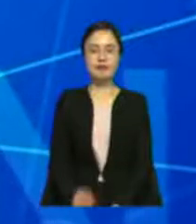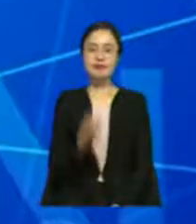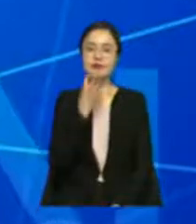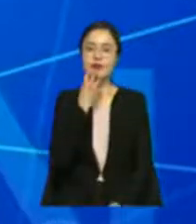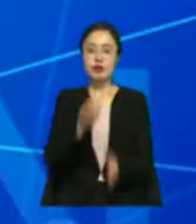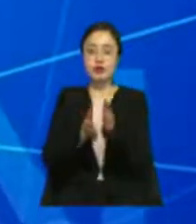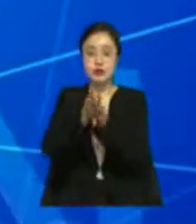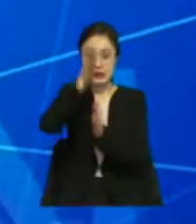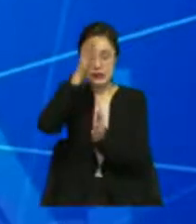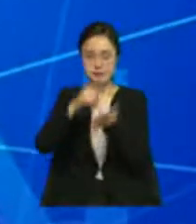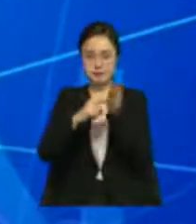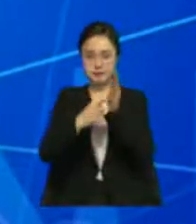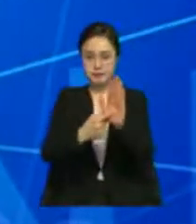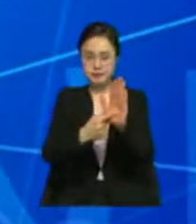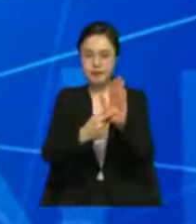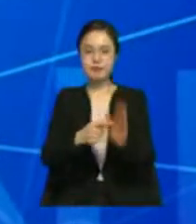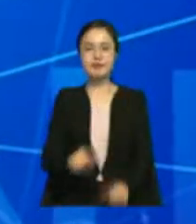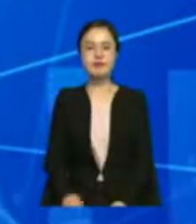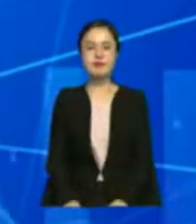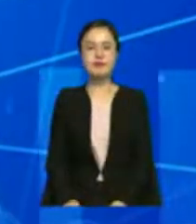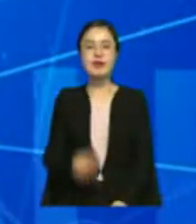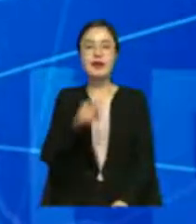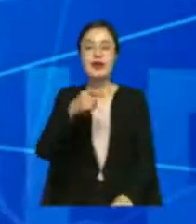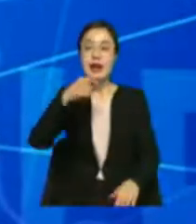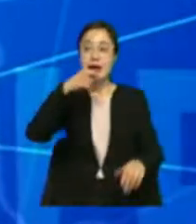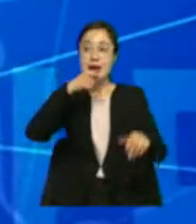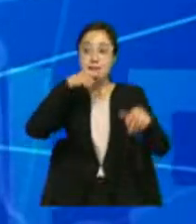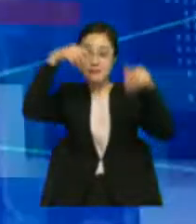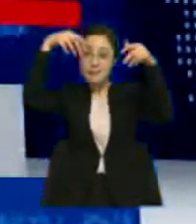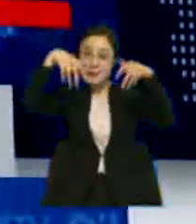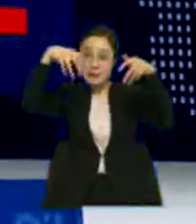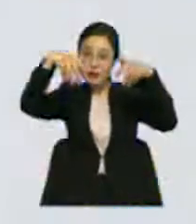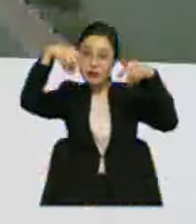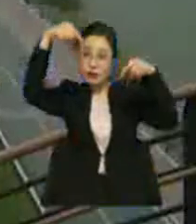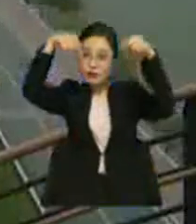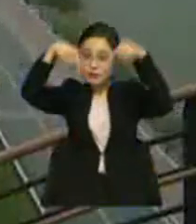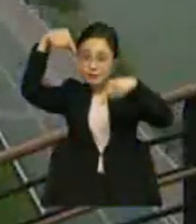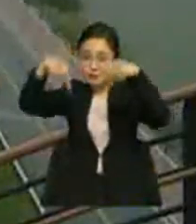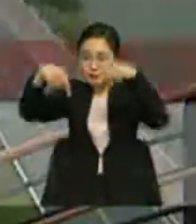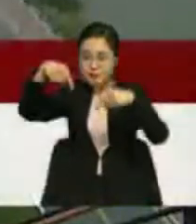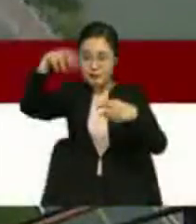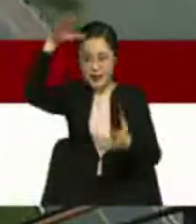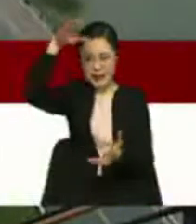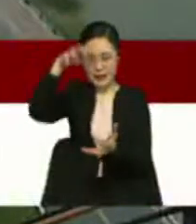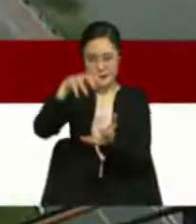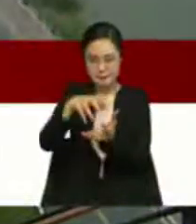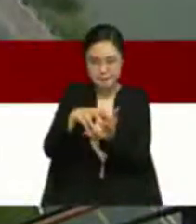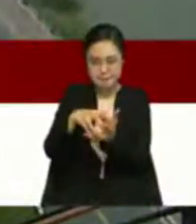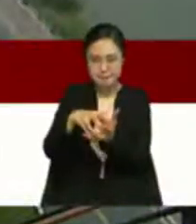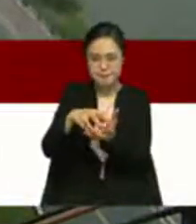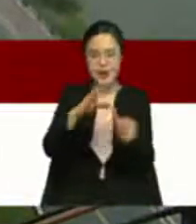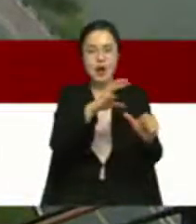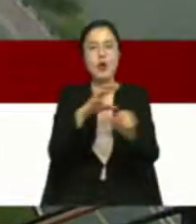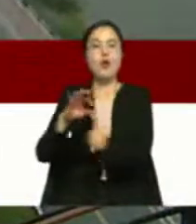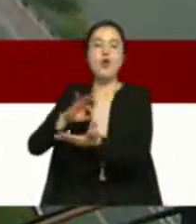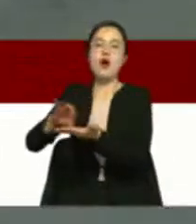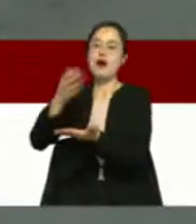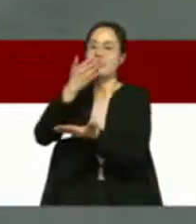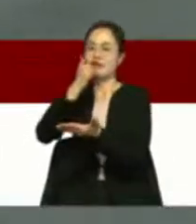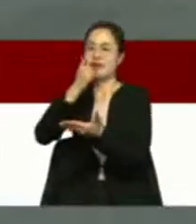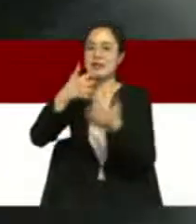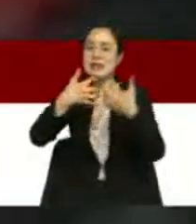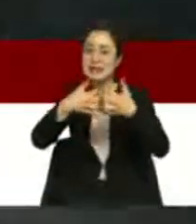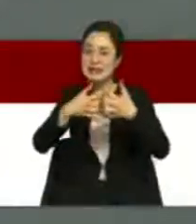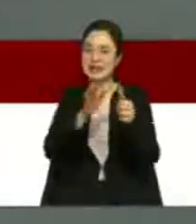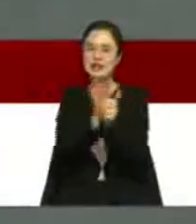서울시가 버려지는 빗물을 활용하기 위해 빗물 이용 시설의 설치비를 지원합니다. 빗물 이용 시설은 지붕